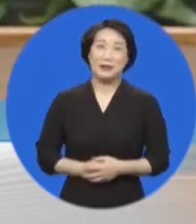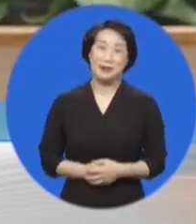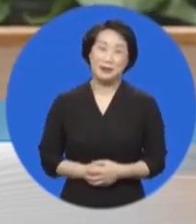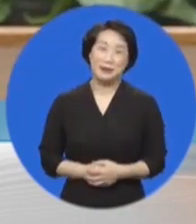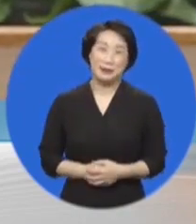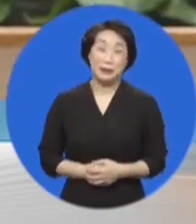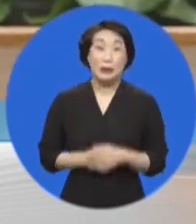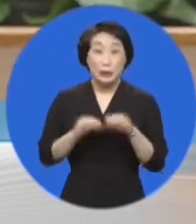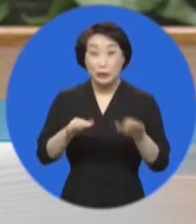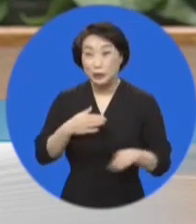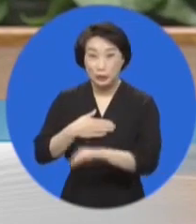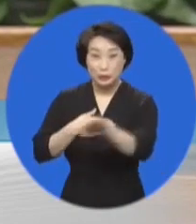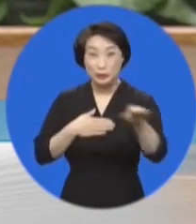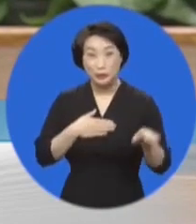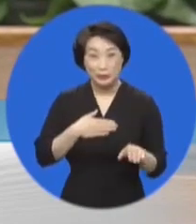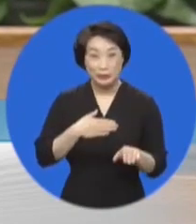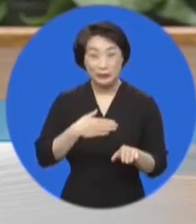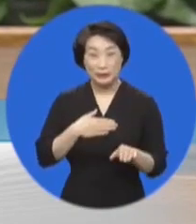그런데 우리는